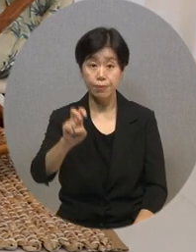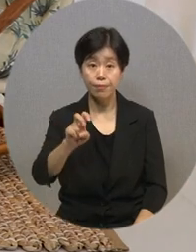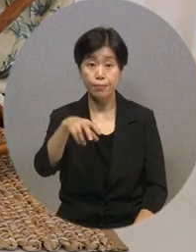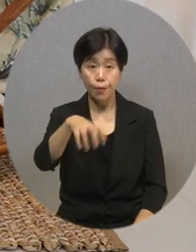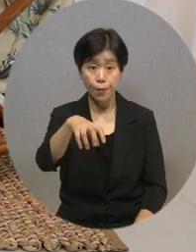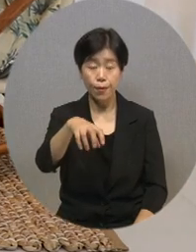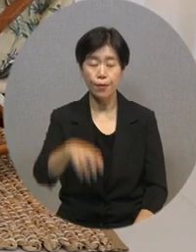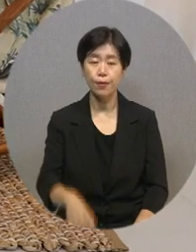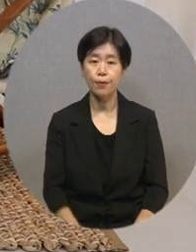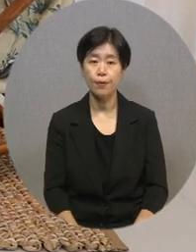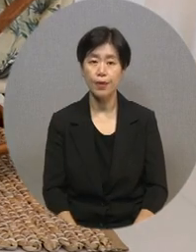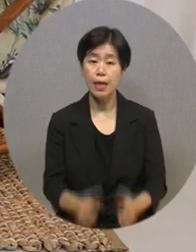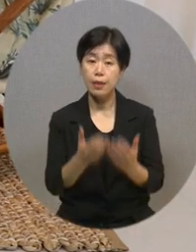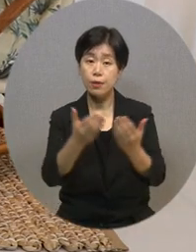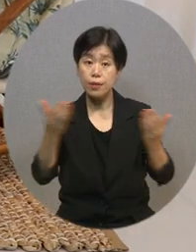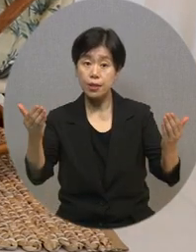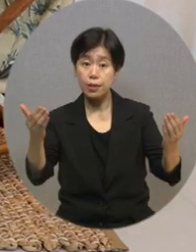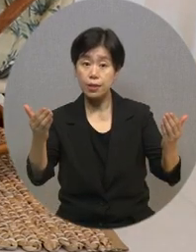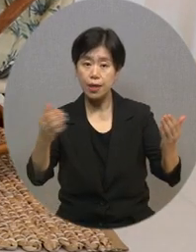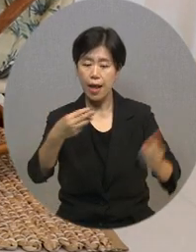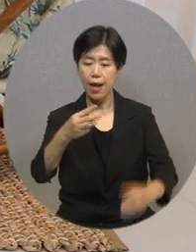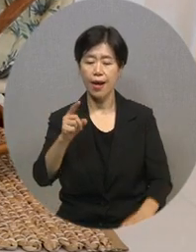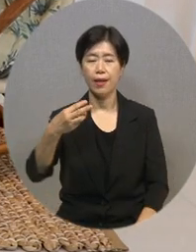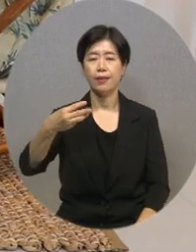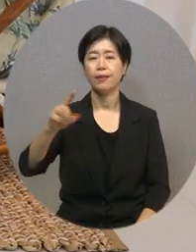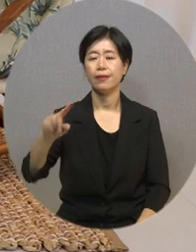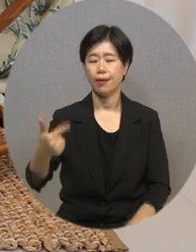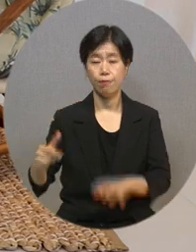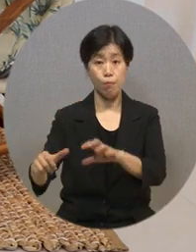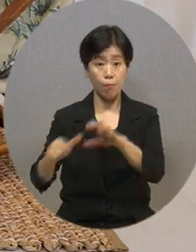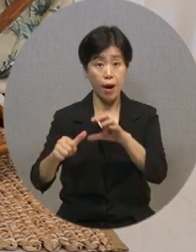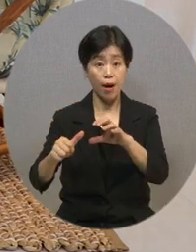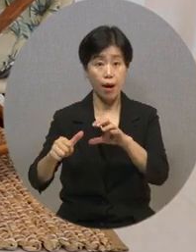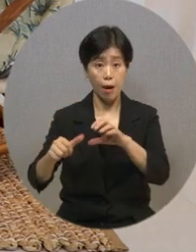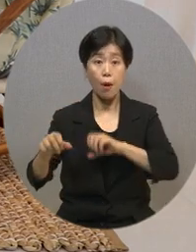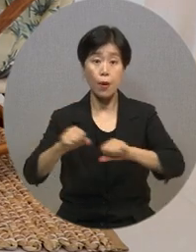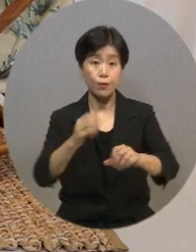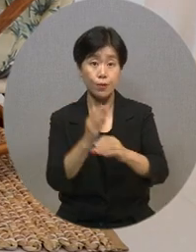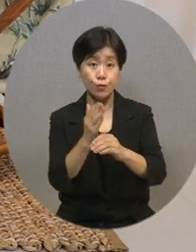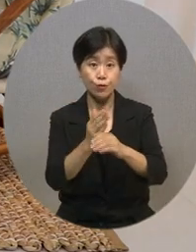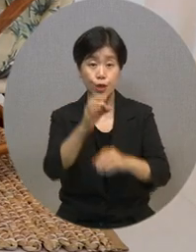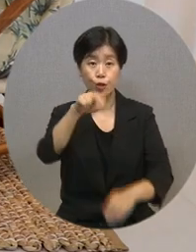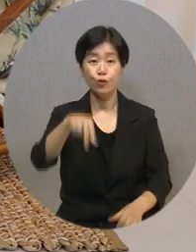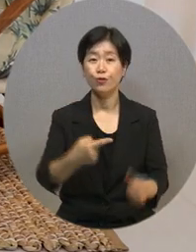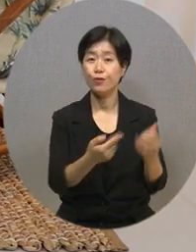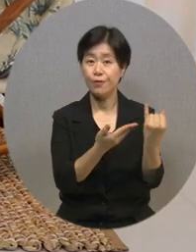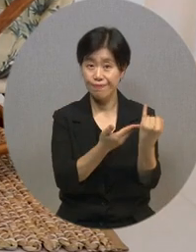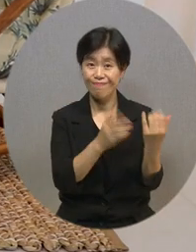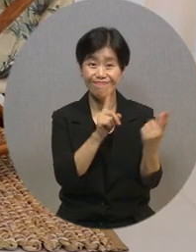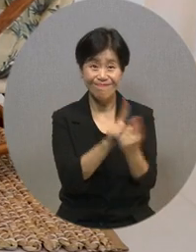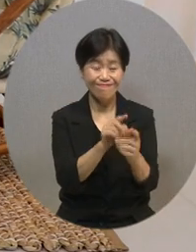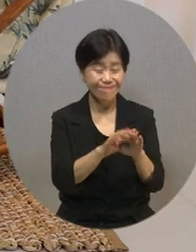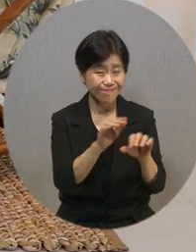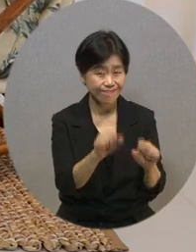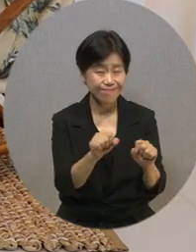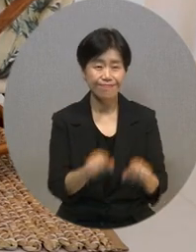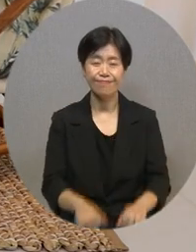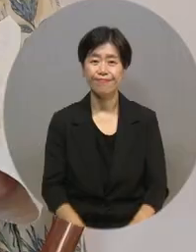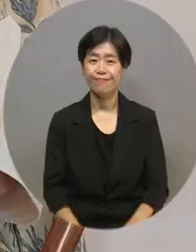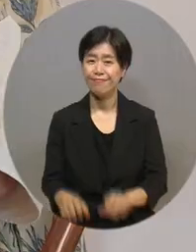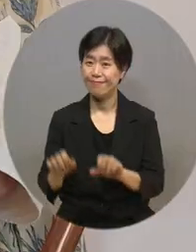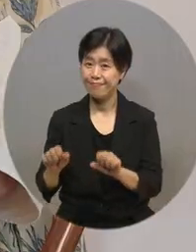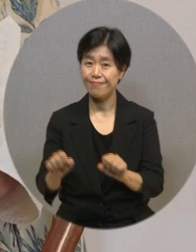작품으로 작품 활동을 왕성히 하고 계시는 윤난희 작가님을 모셨습니다. 안녕하십니까.